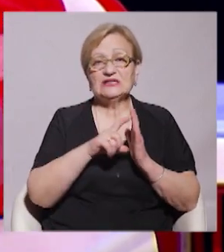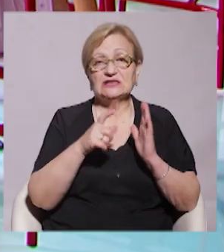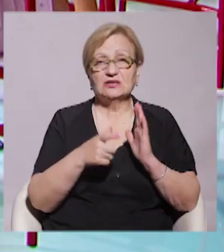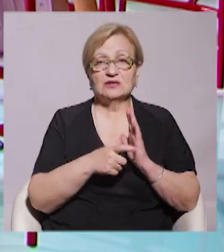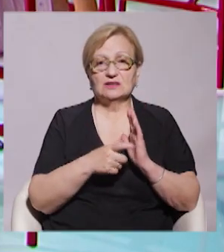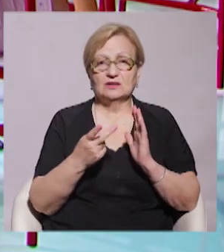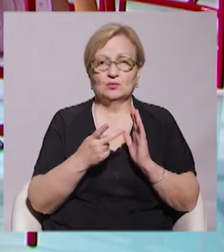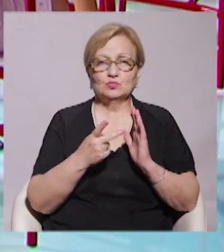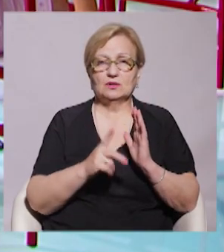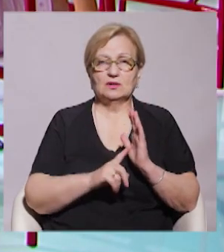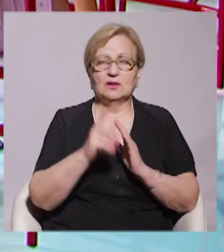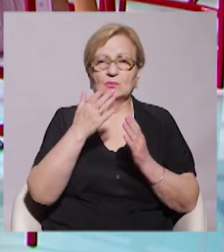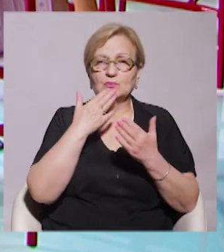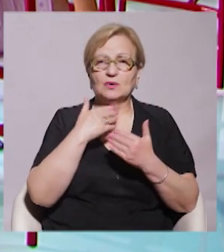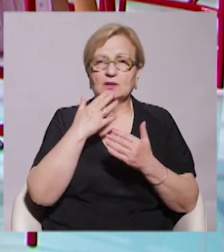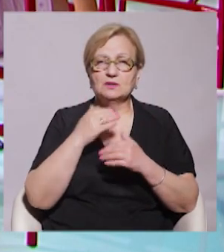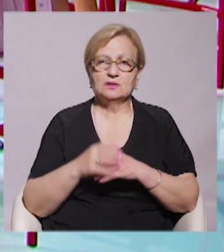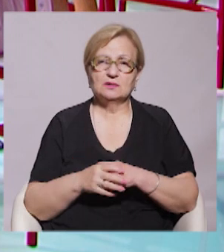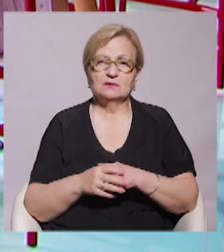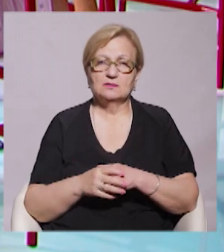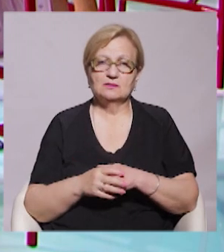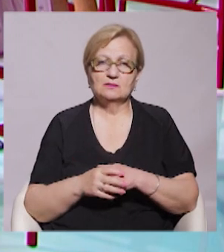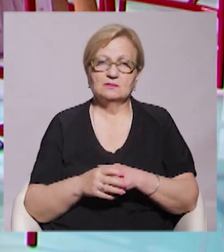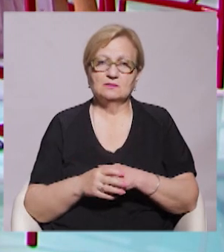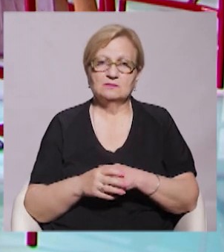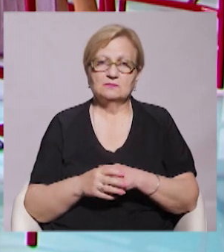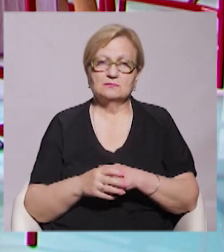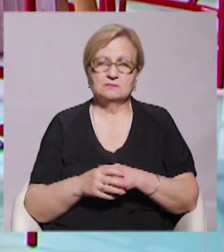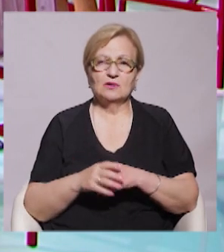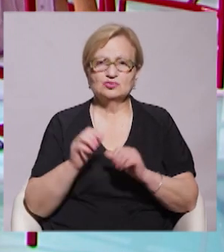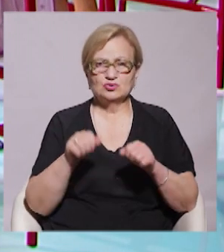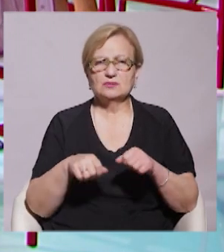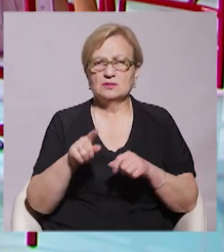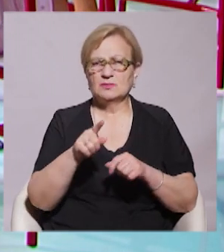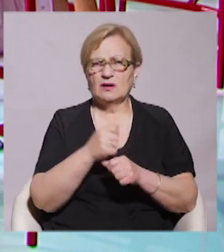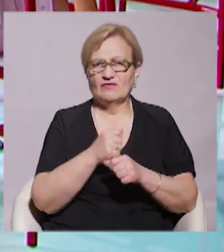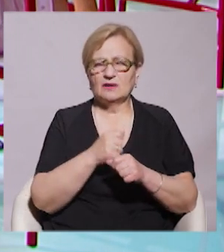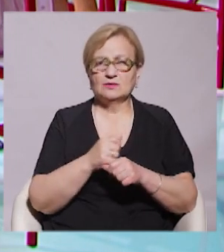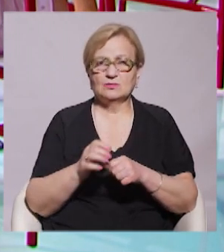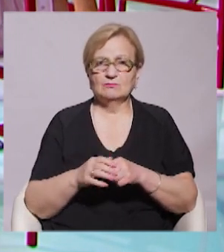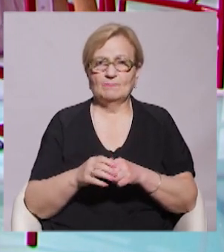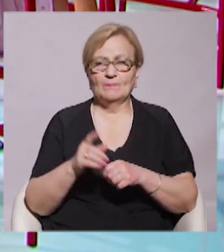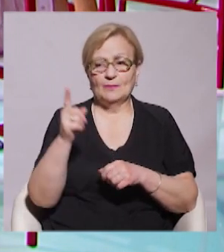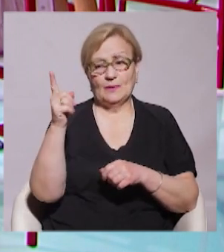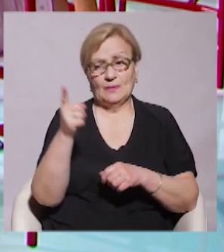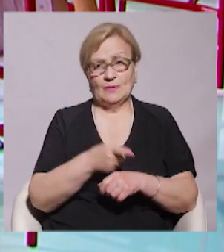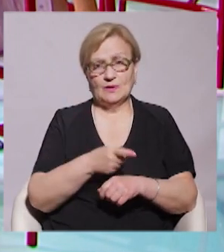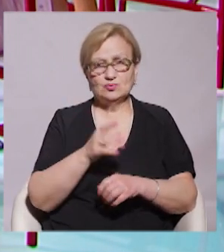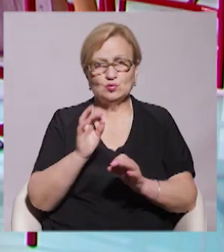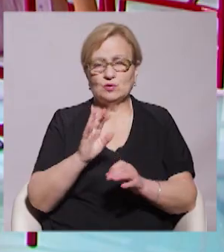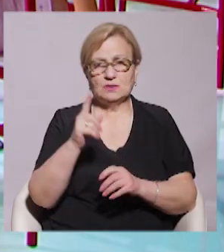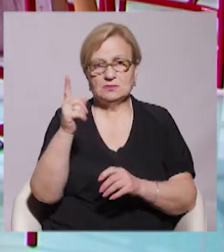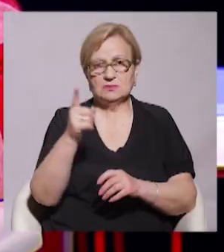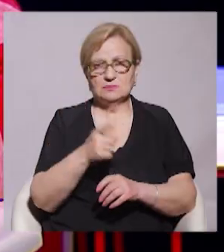უჯრით, დიდი უჯრით დაიწყე, უფრო ადვილი იქნება. ეს ხები რო გავაკეთო შეიძლება? შეიძლება, კი, როგორ არ შეიძლება. დახრილი ხაზი.